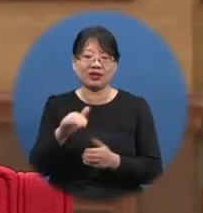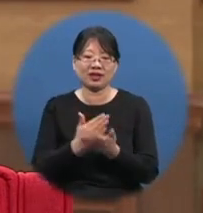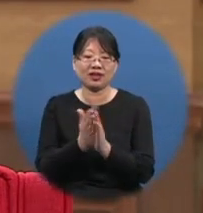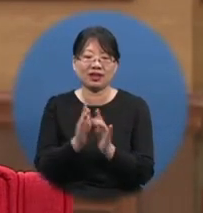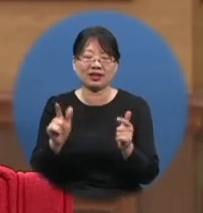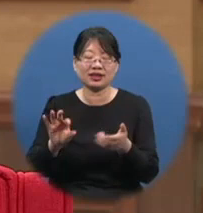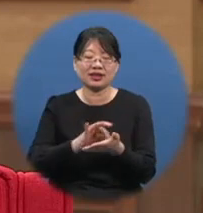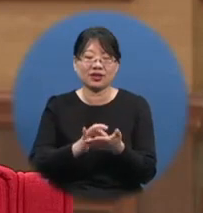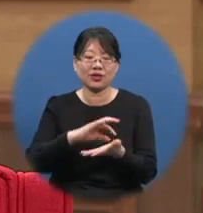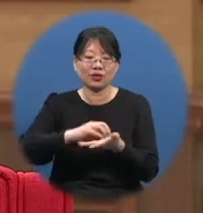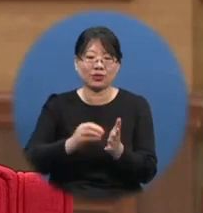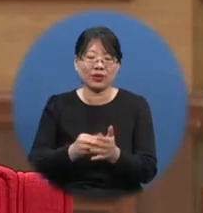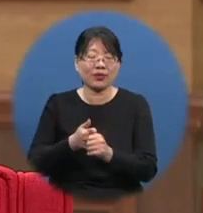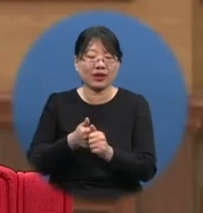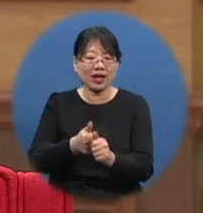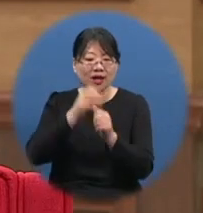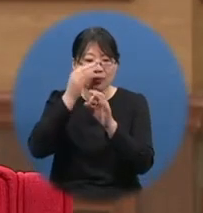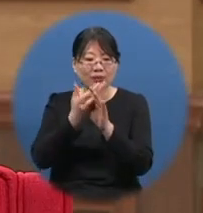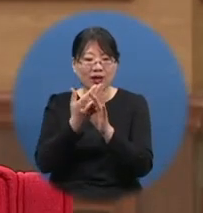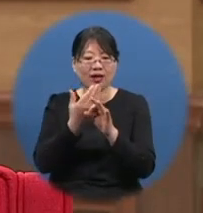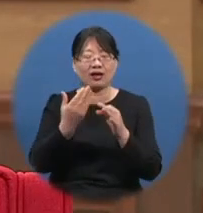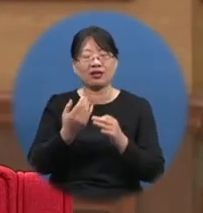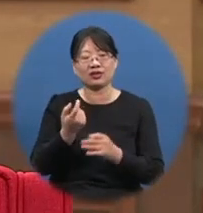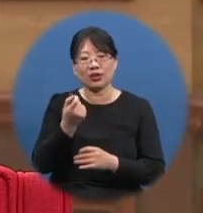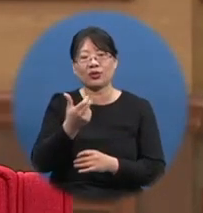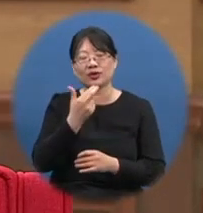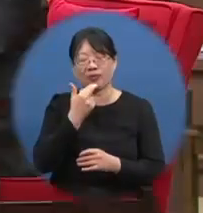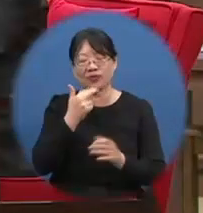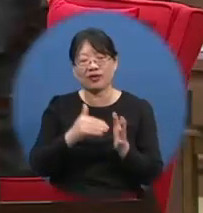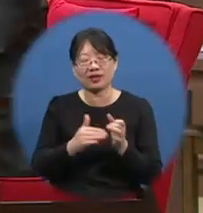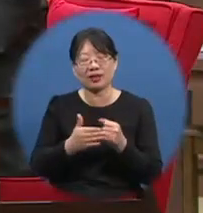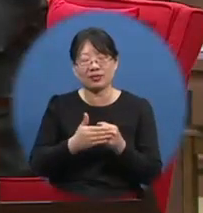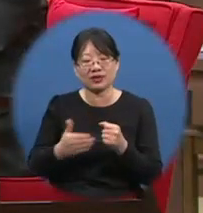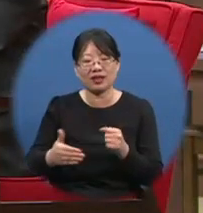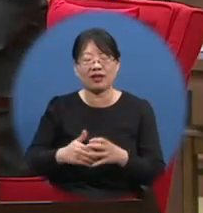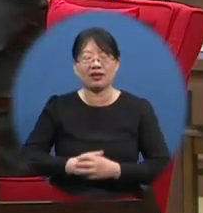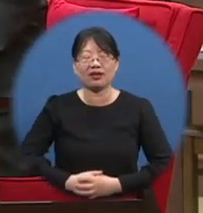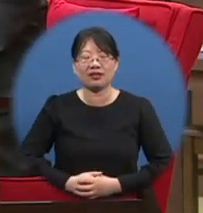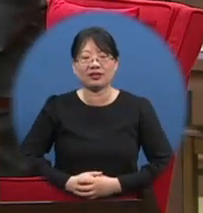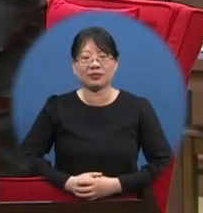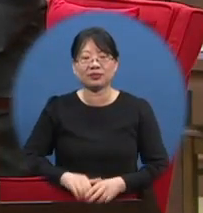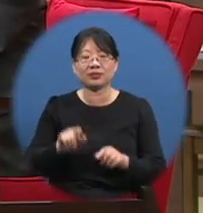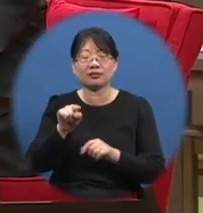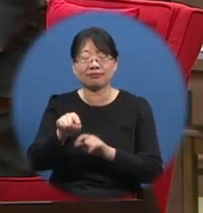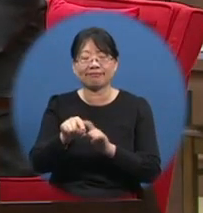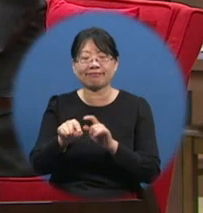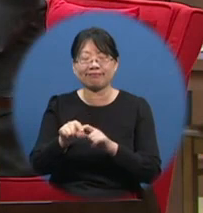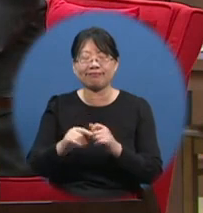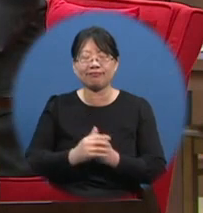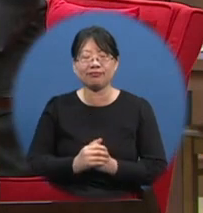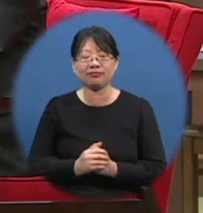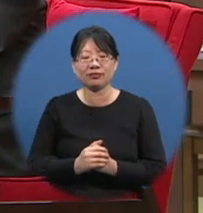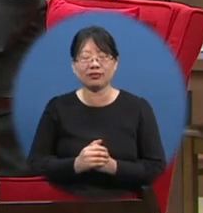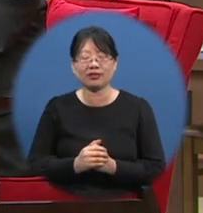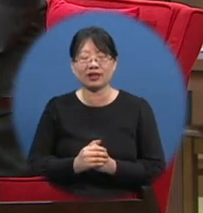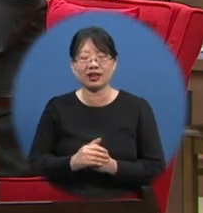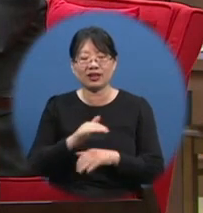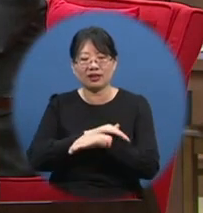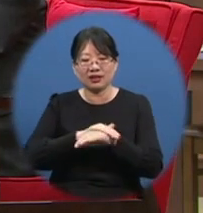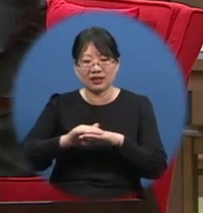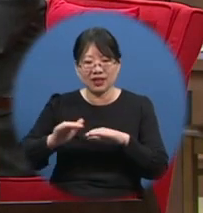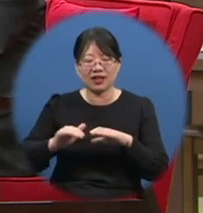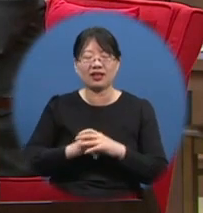가지 재정 규모에 비해서는 많이 하고 있는 거죠. 네. 그래서 이것을